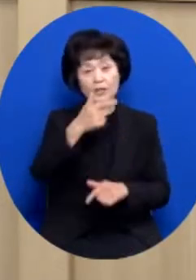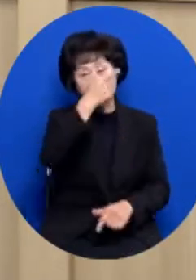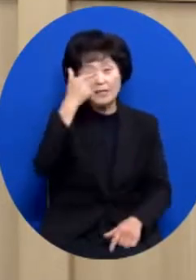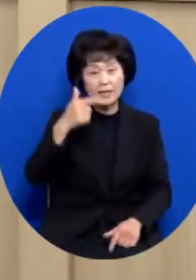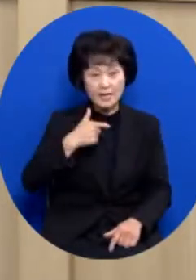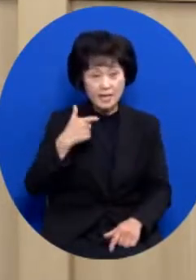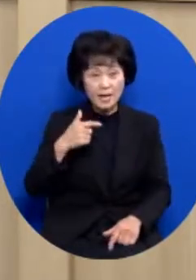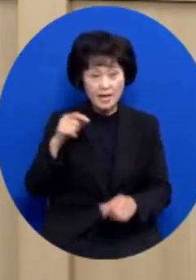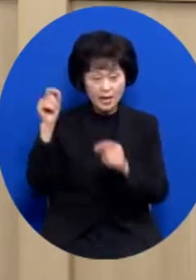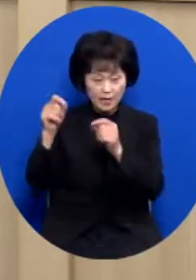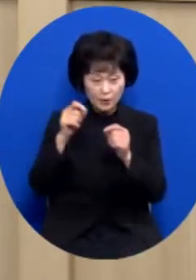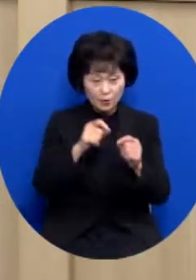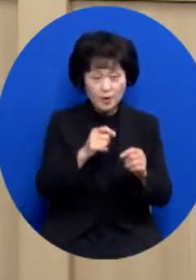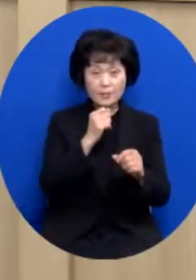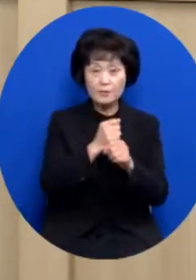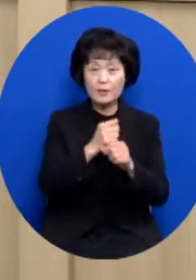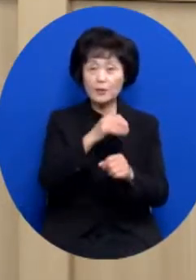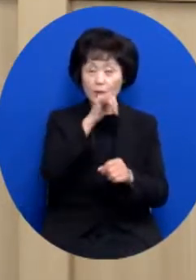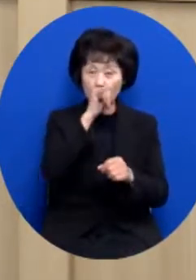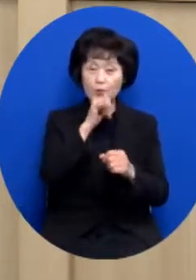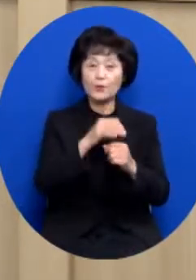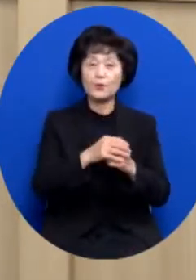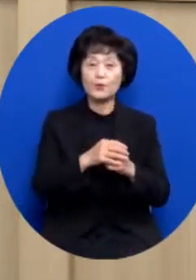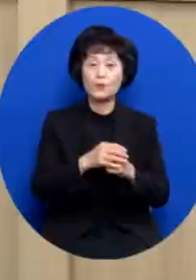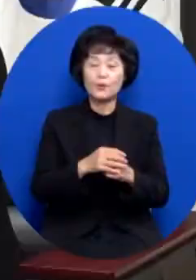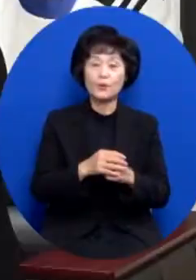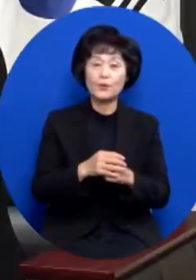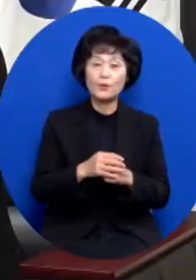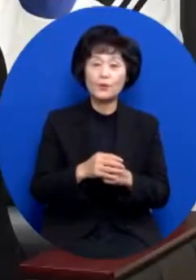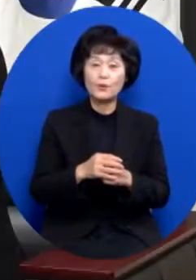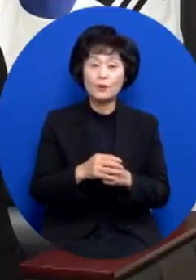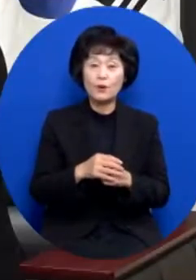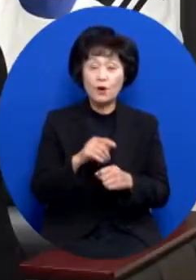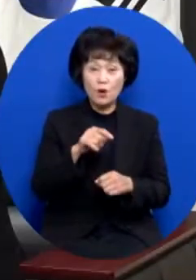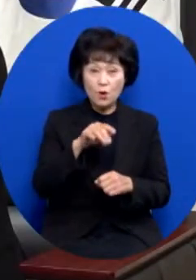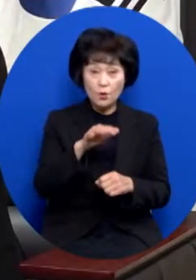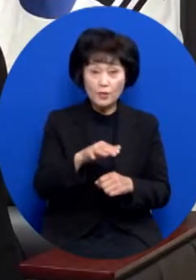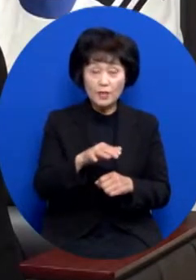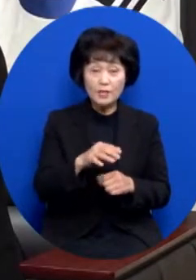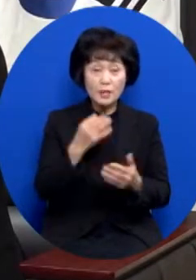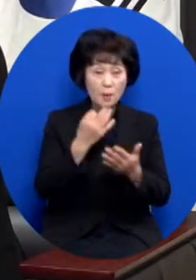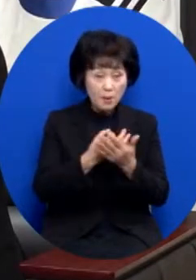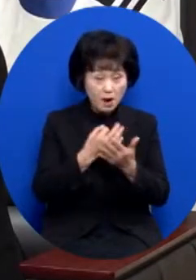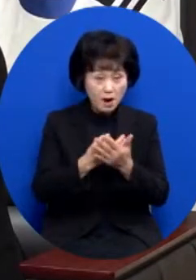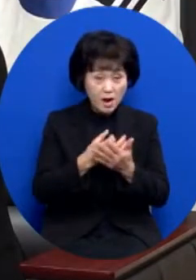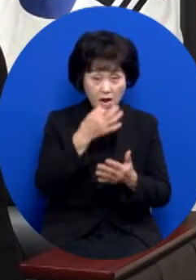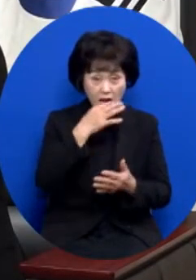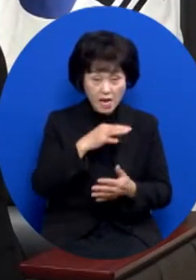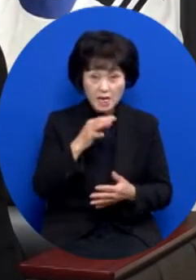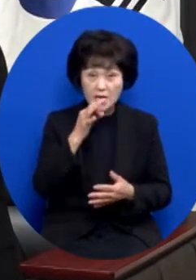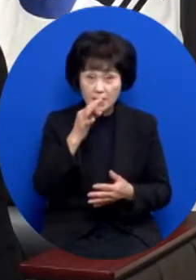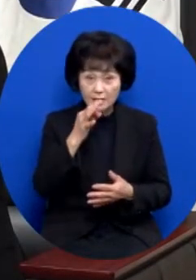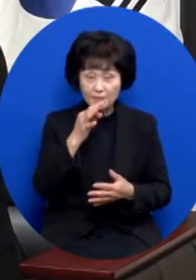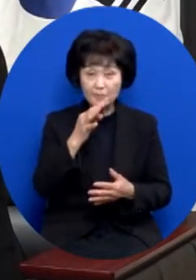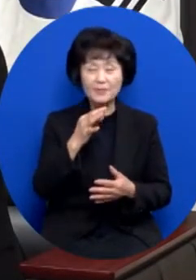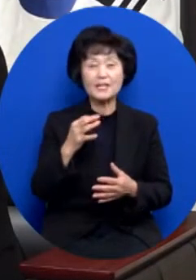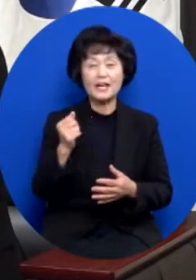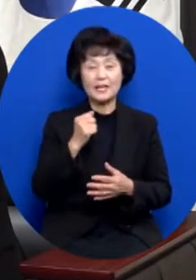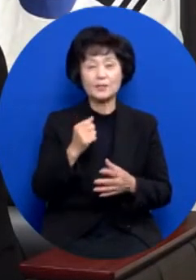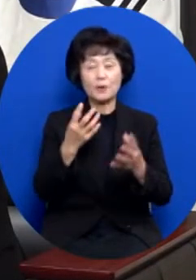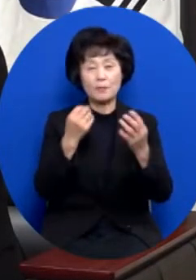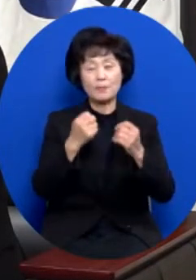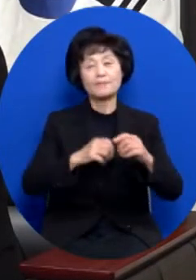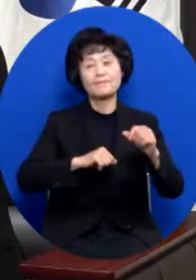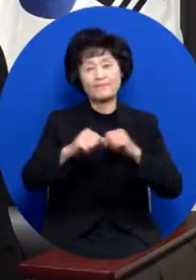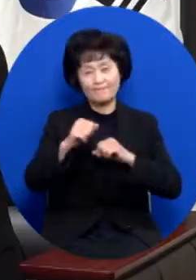적용해서 간편결제 시스템화는 핀테크를 적용을 하고 있고요 그래서 여기서 벌어들이는 이익을 가지고 지금까지 여러 가지